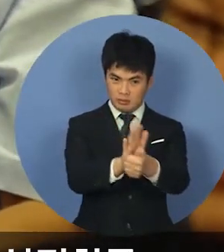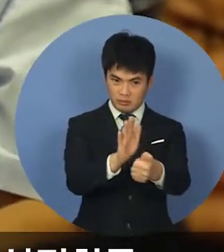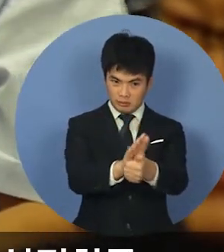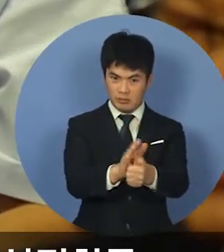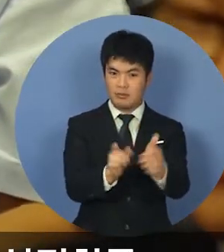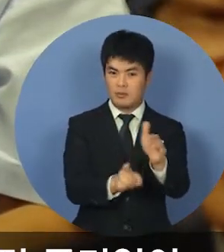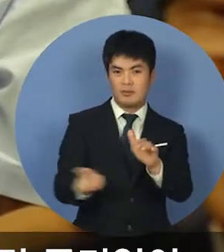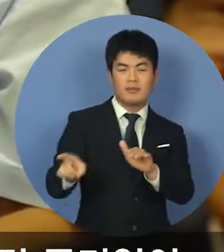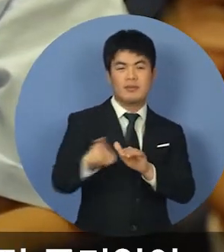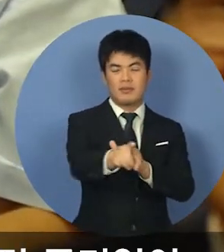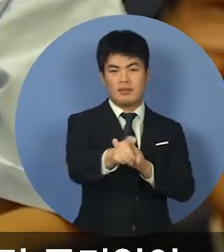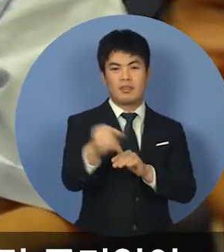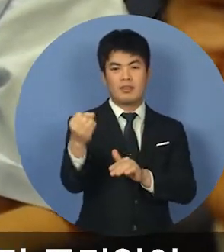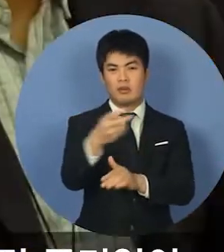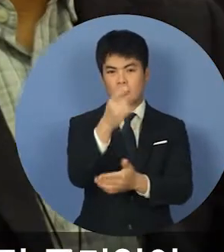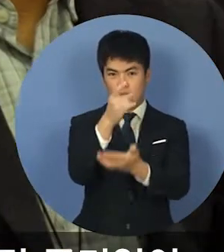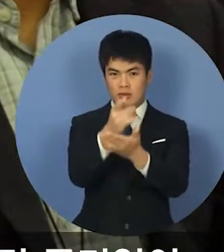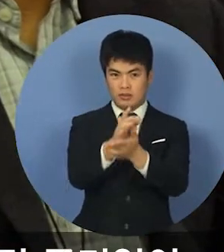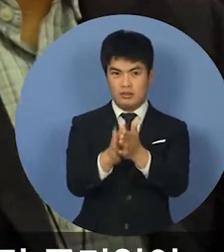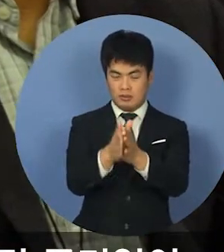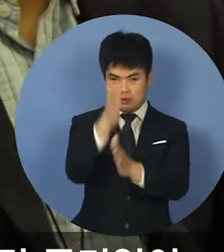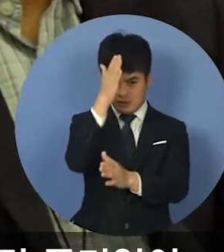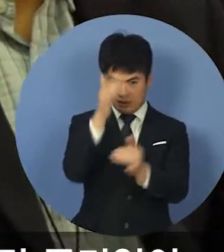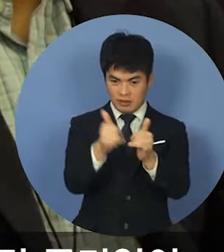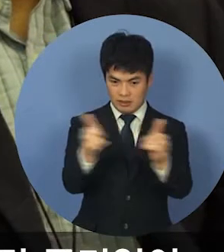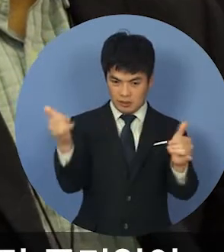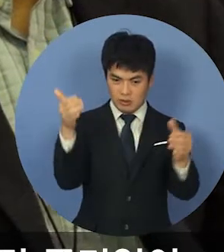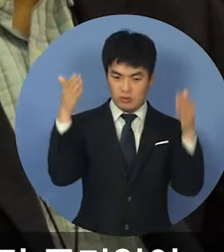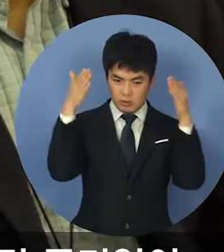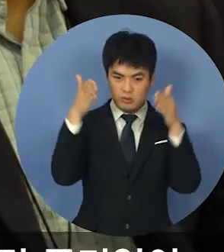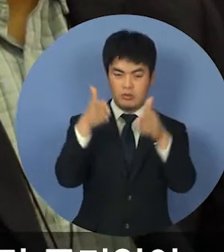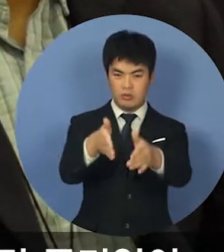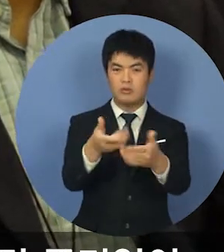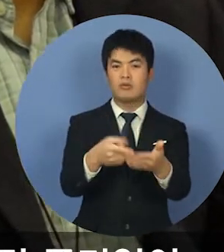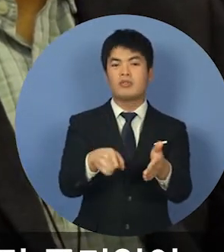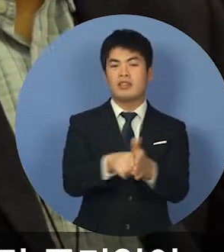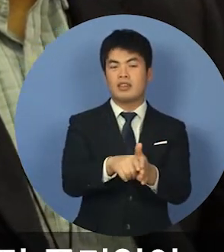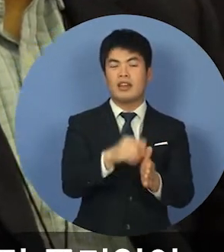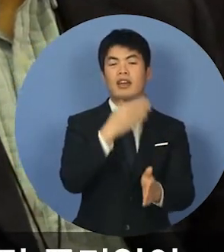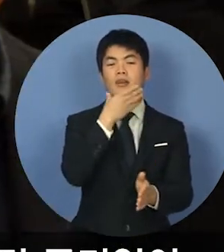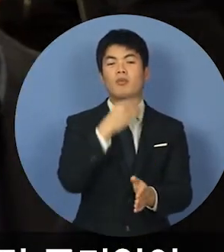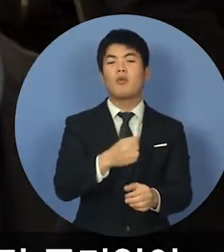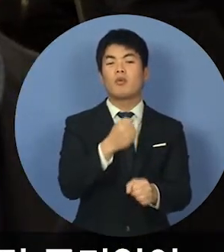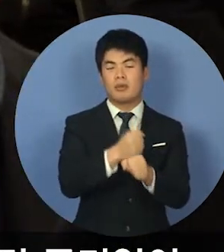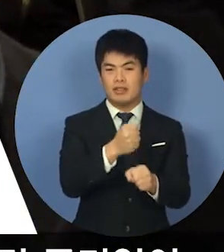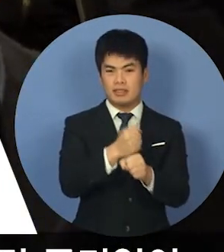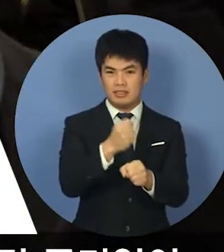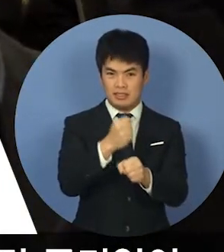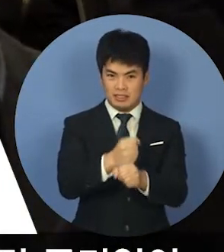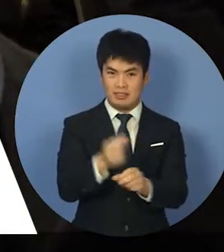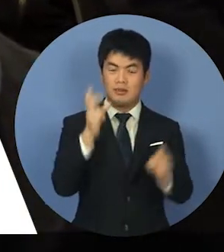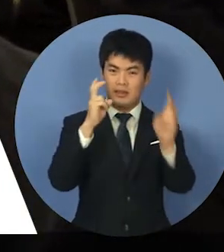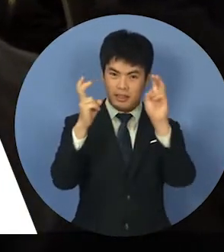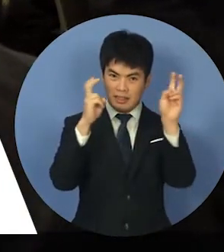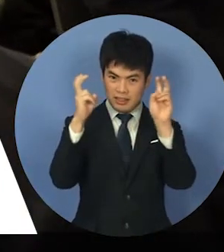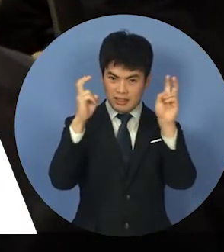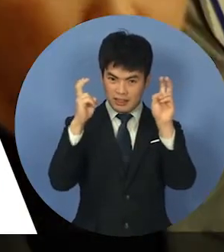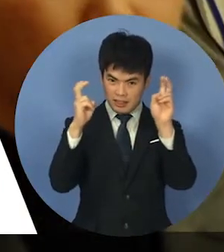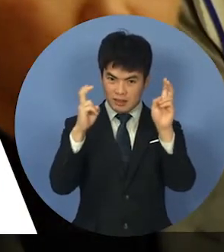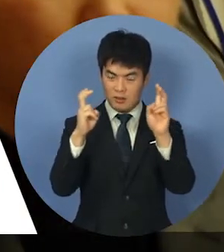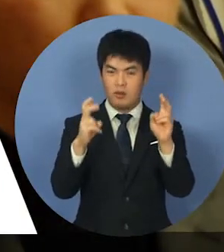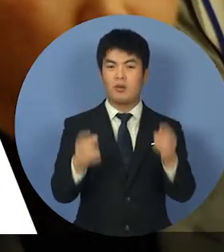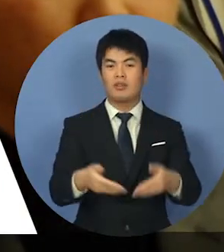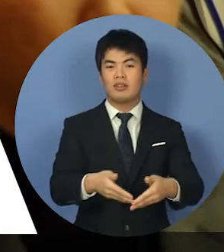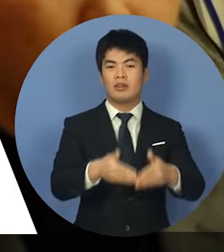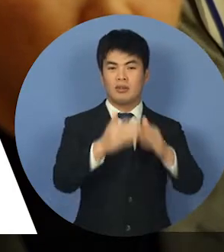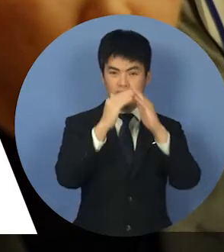업무의 선진화를 유도할 것이며 시민중심 행정에 초점을 맞춰 행복을 만들어가는 참 시민 공기업이 되도록 최선의